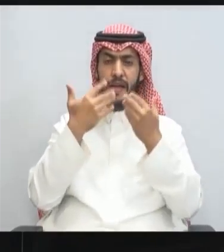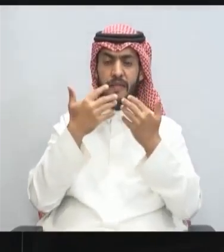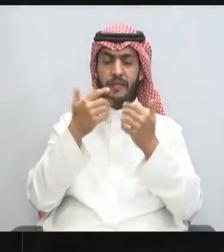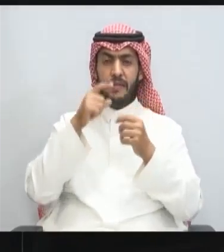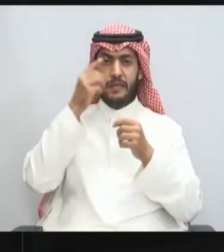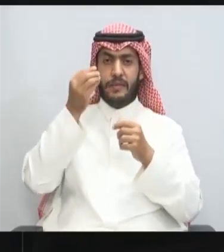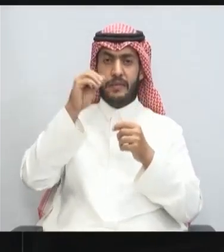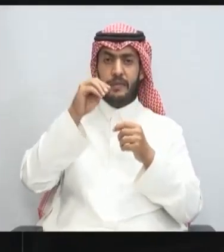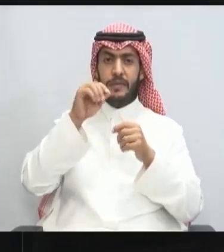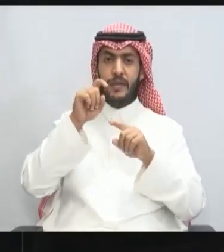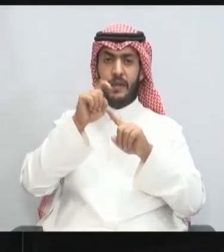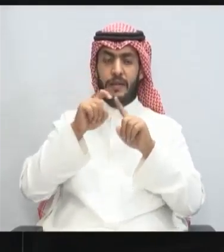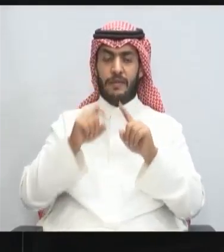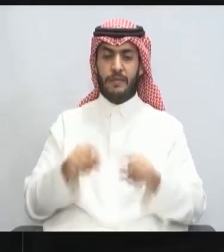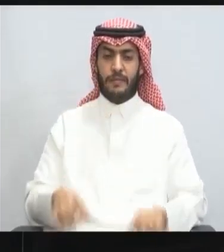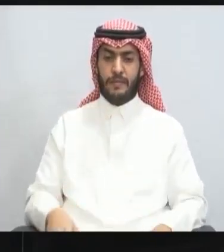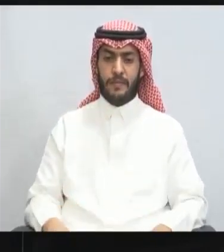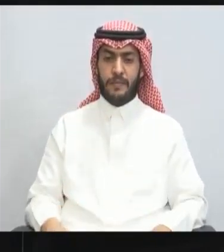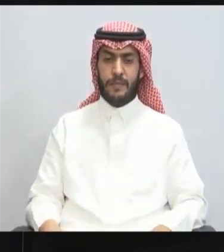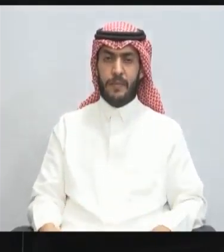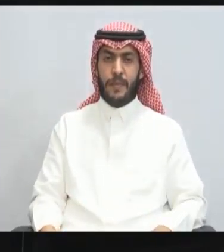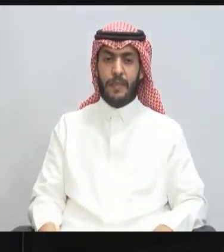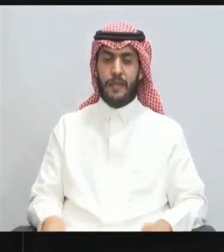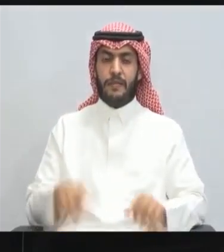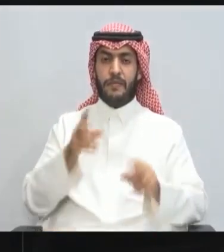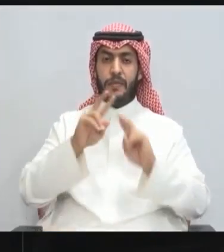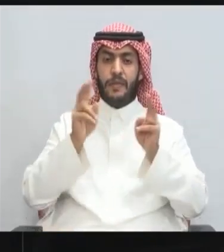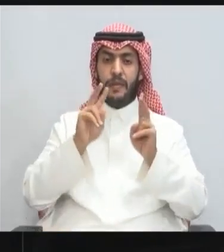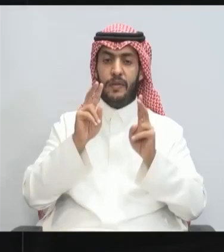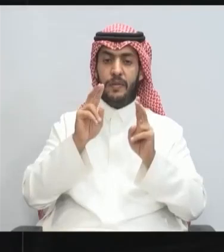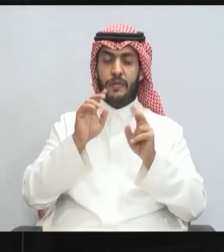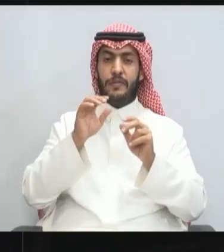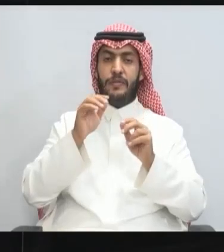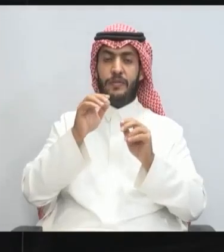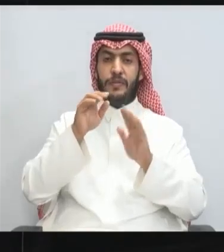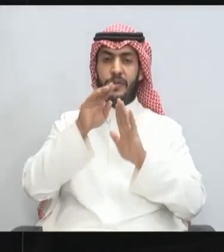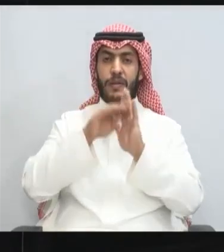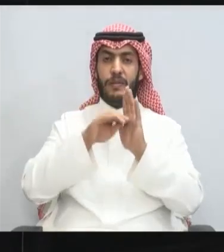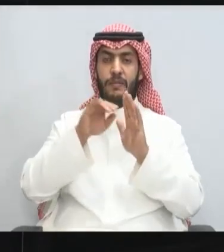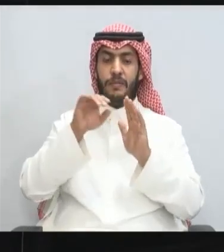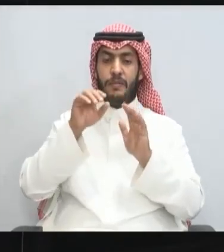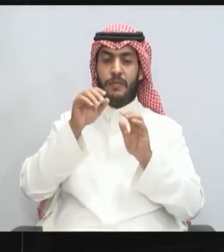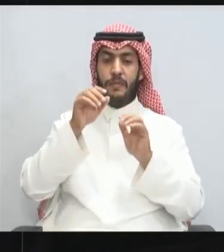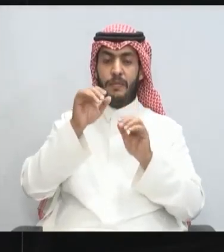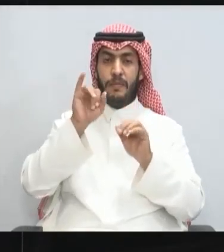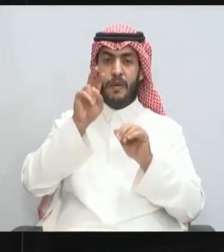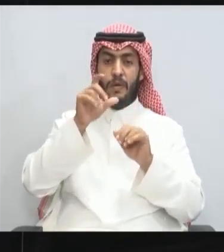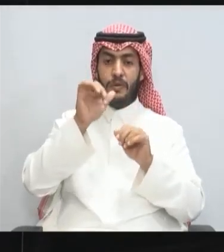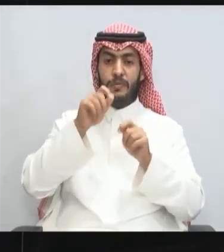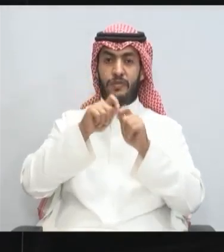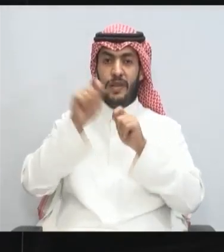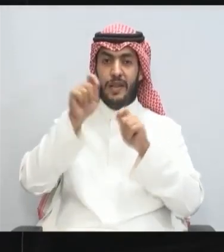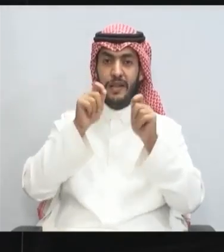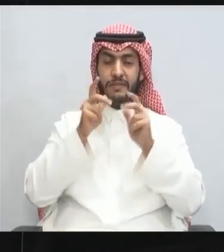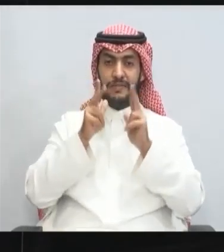عندما خذ الانابيب ايضا الاختلاف في في طول شريط المغنيسيوم قد يكون شريط اطول من